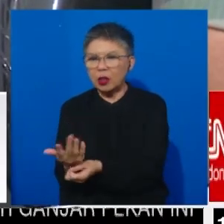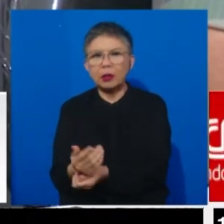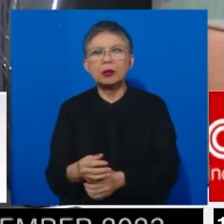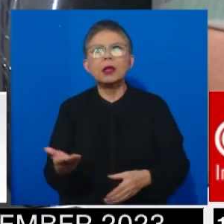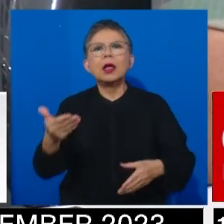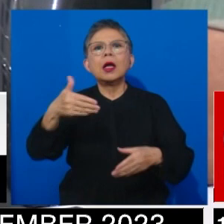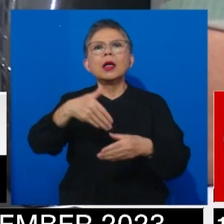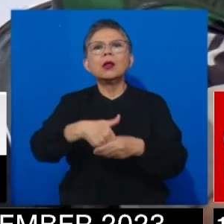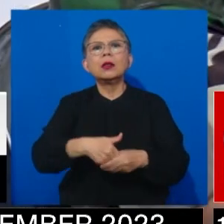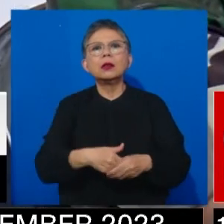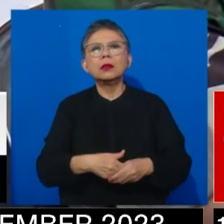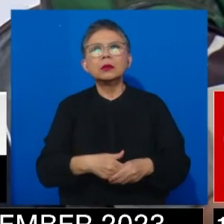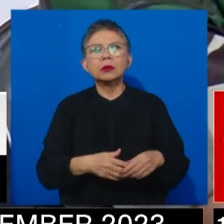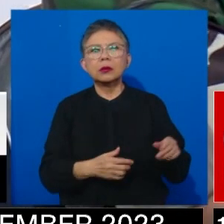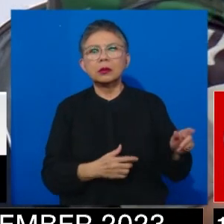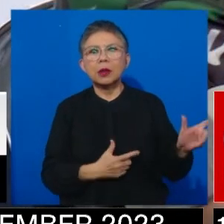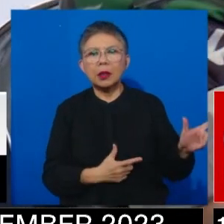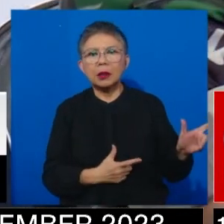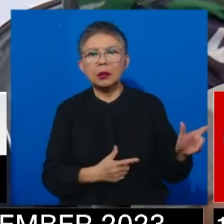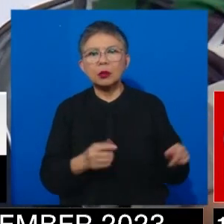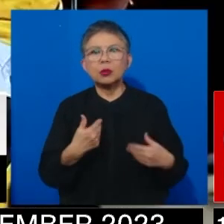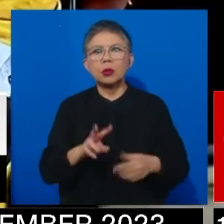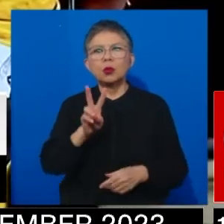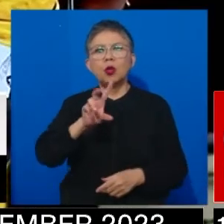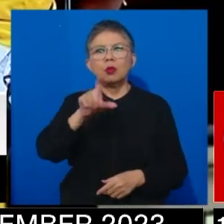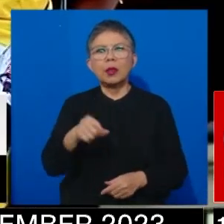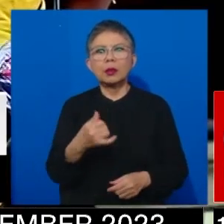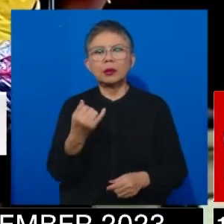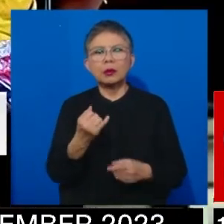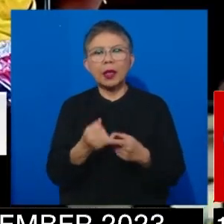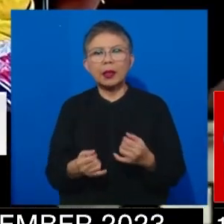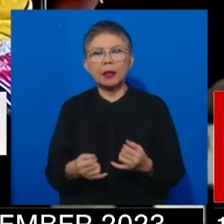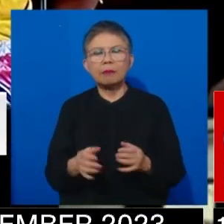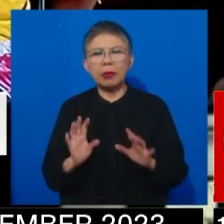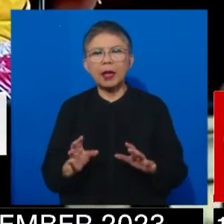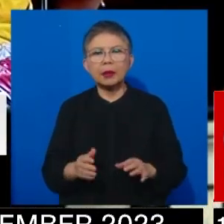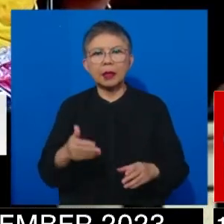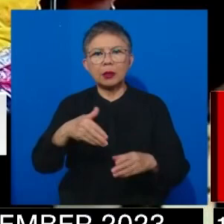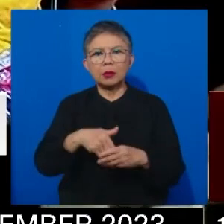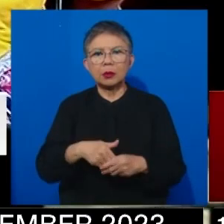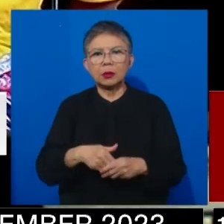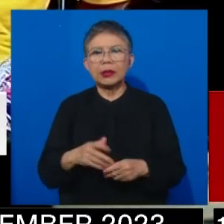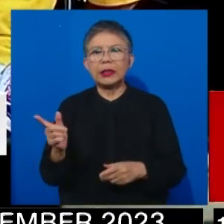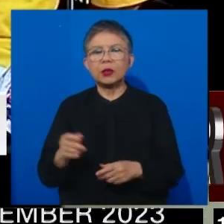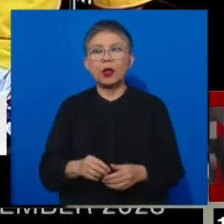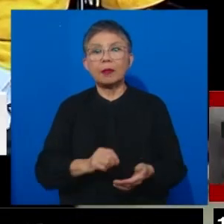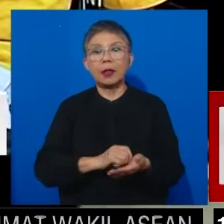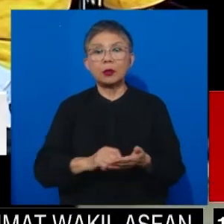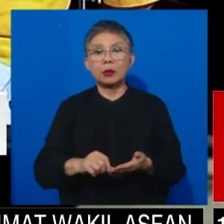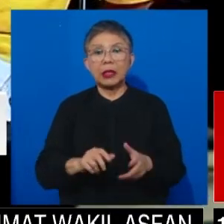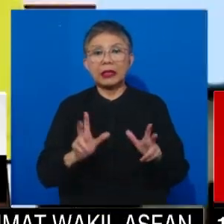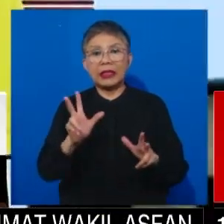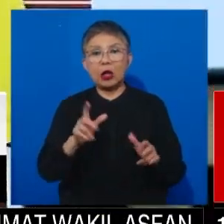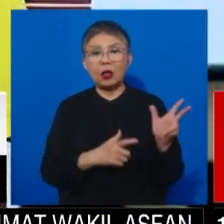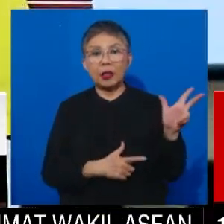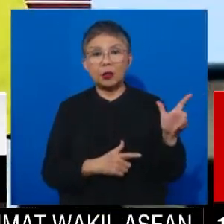melibatkan anggota TNI dalam 2 bulan terakhir. Kasus dugaan penganiayaan Imam Maskur hingga tewas yang melibatkan 3 anggota